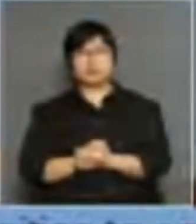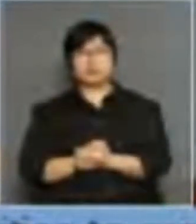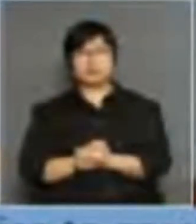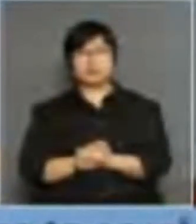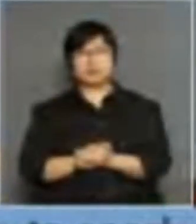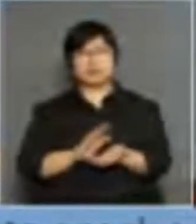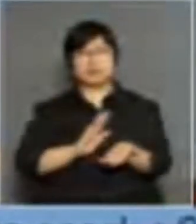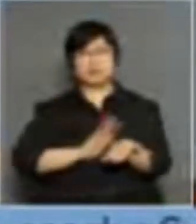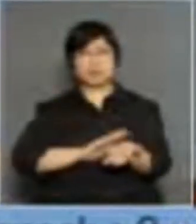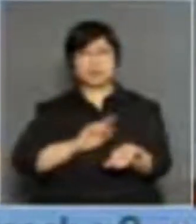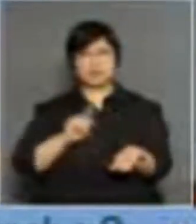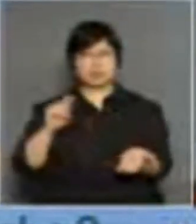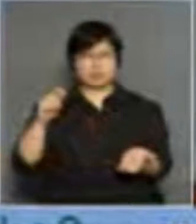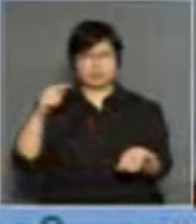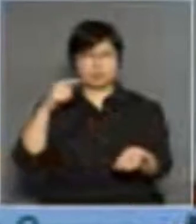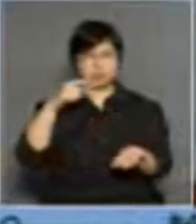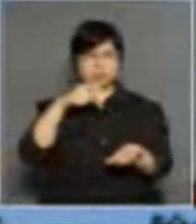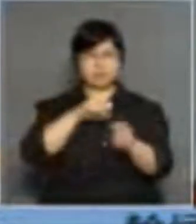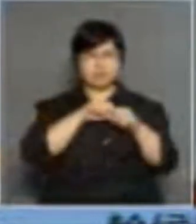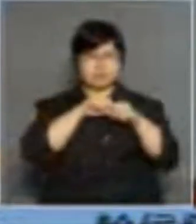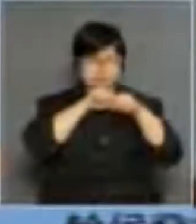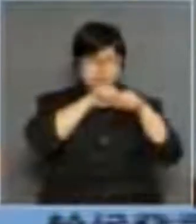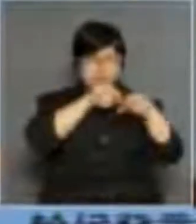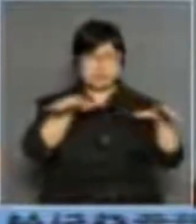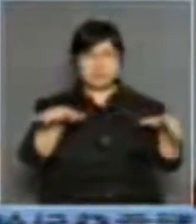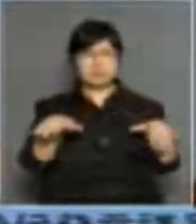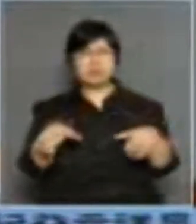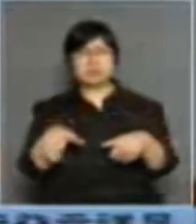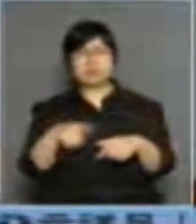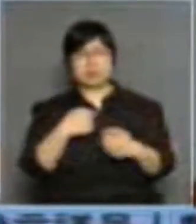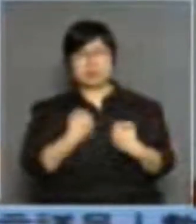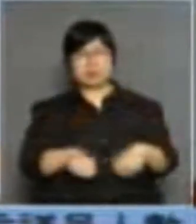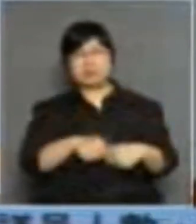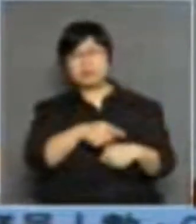病菌嘅傳染先厲害喎。